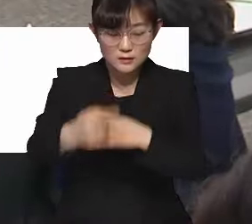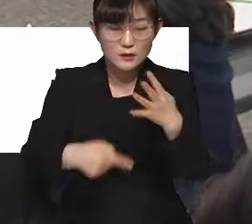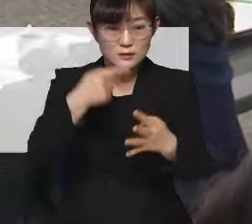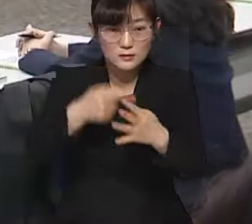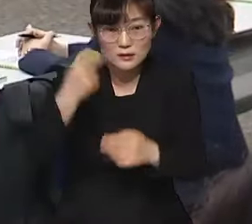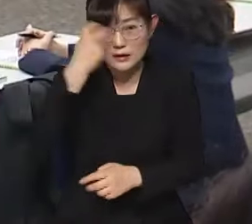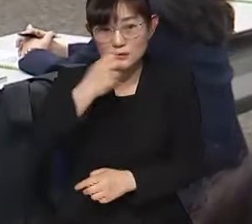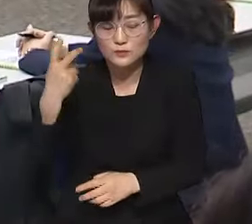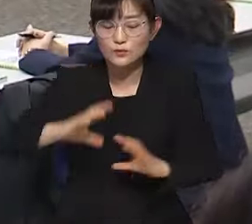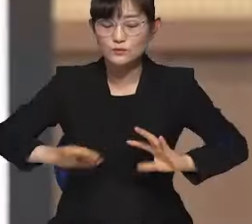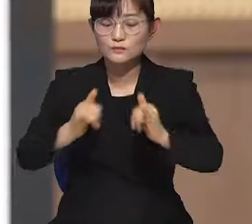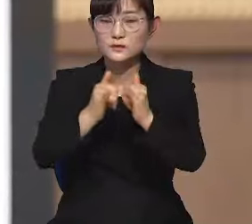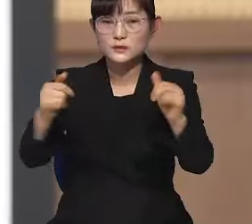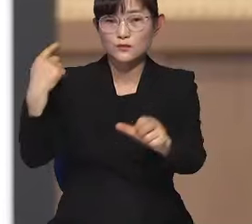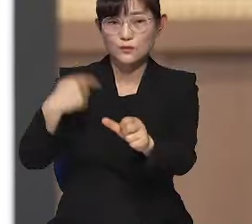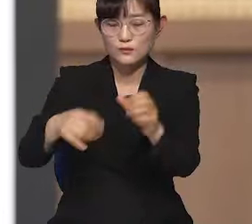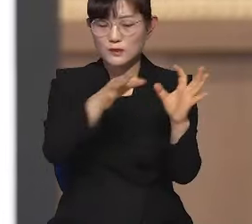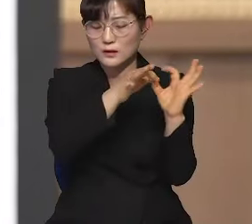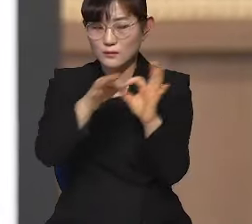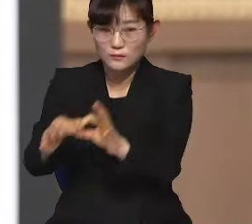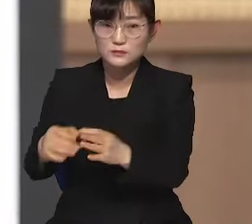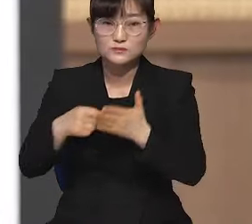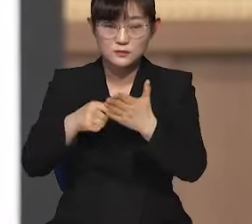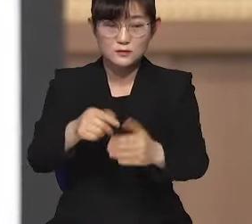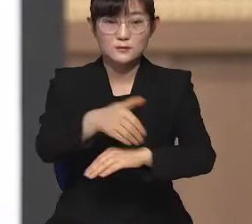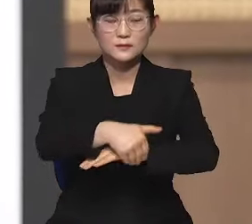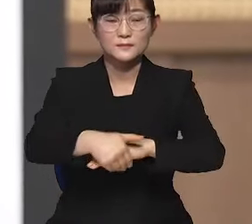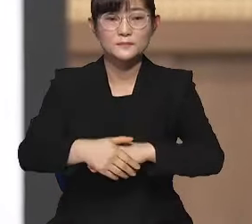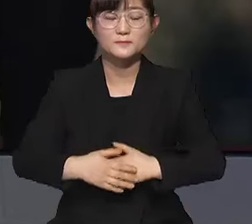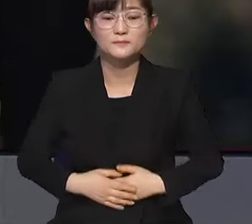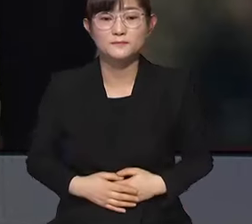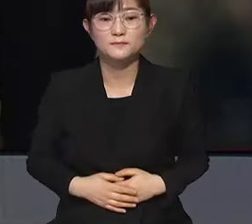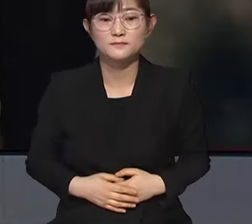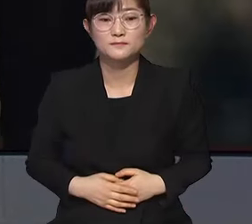따른 대국민 교육을 지속적으로 추진합니다.